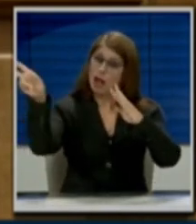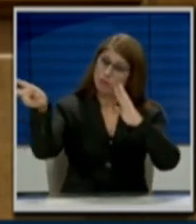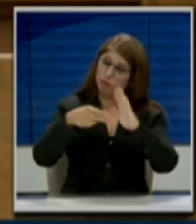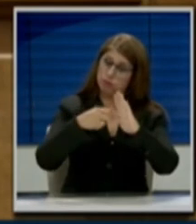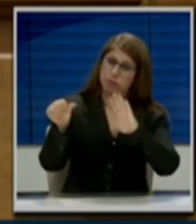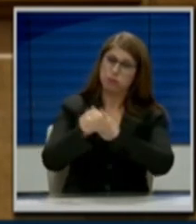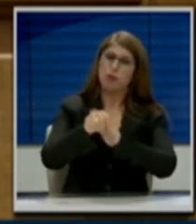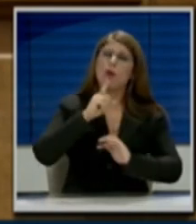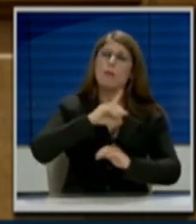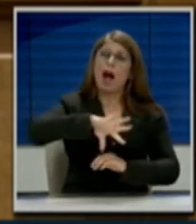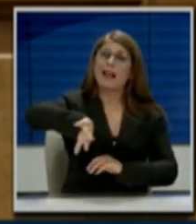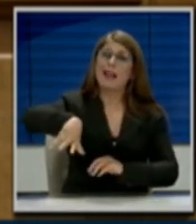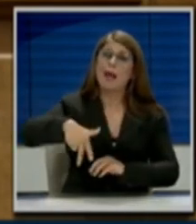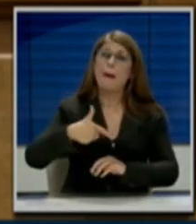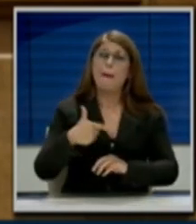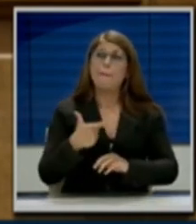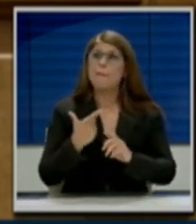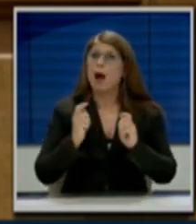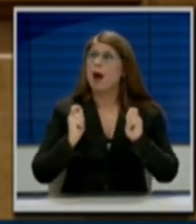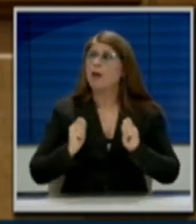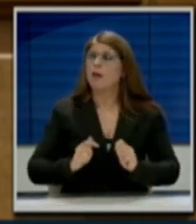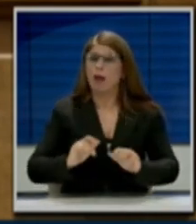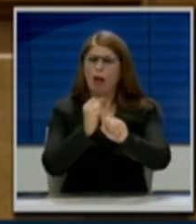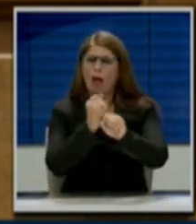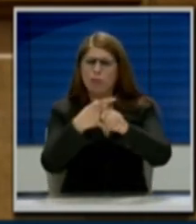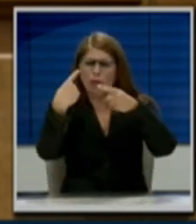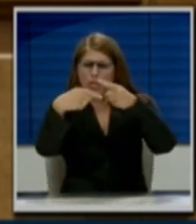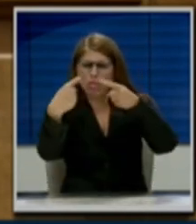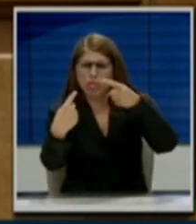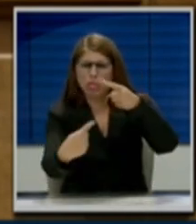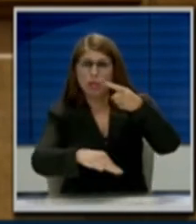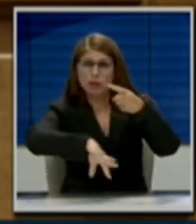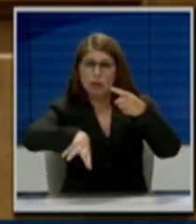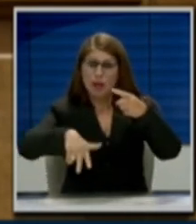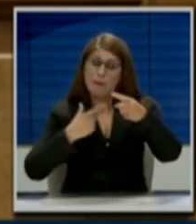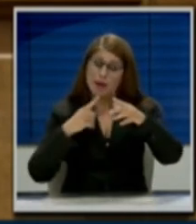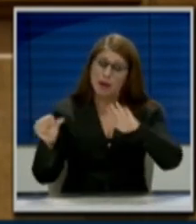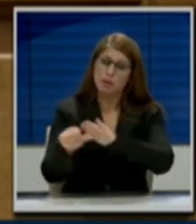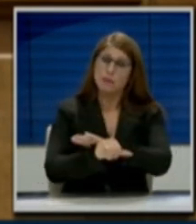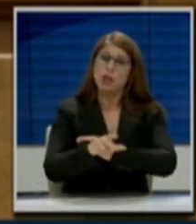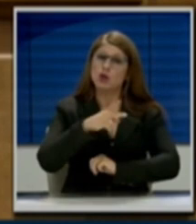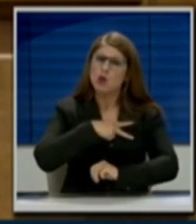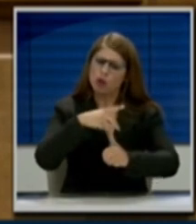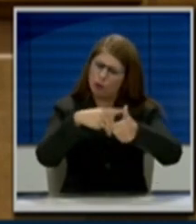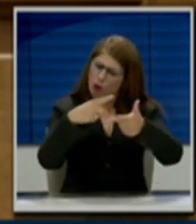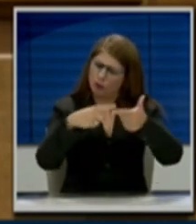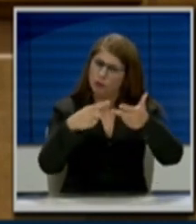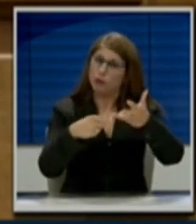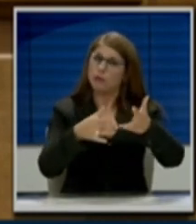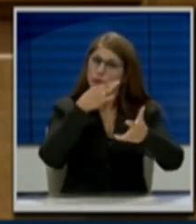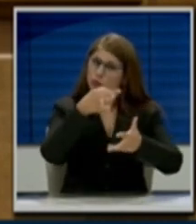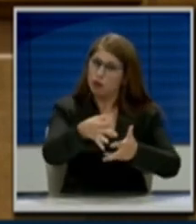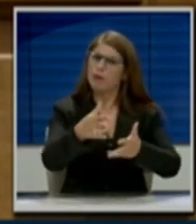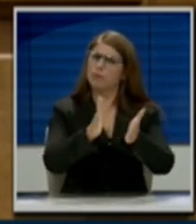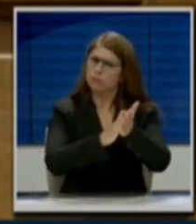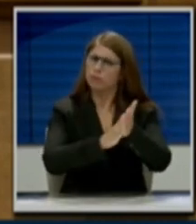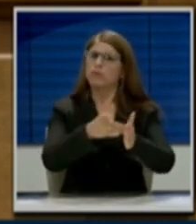οι κλεμμένοι αρχαιολογικοί θησαυροί. Τα σωστά πάντοτε θα τα επισημαίνουμε και θα